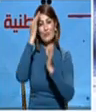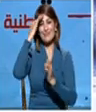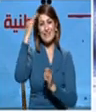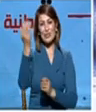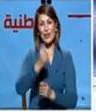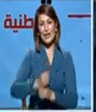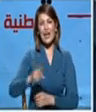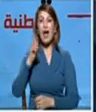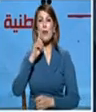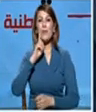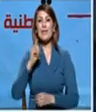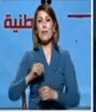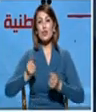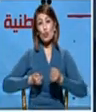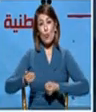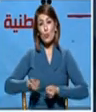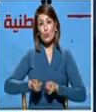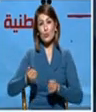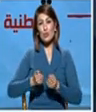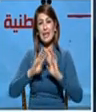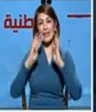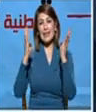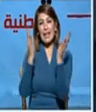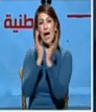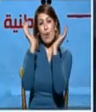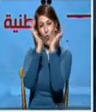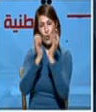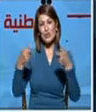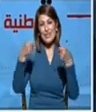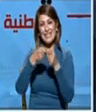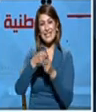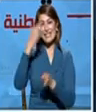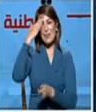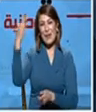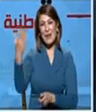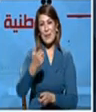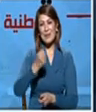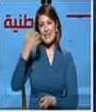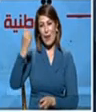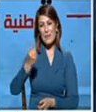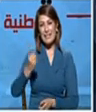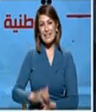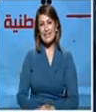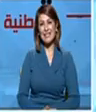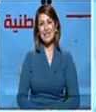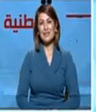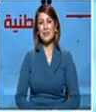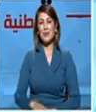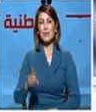ما دام ابن ابراهيم وزاره الشؤون الاجتماعيه اهلا وسهلا شكرا لك علي